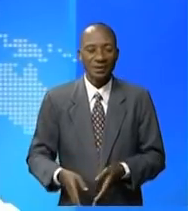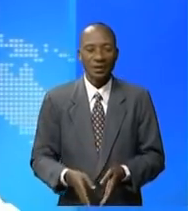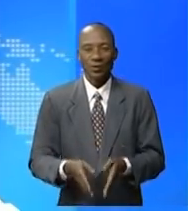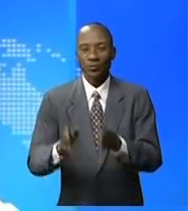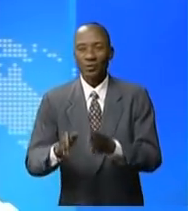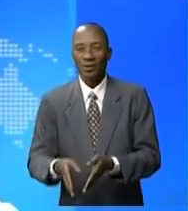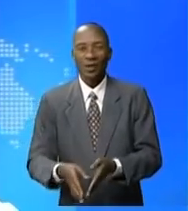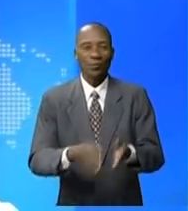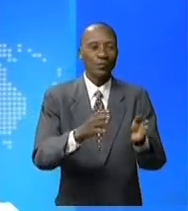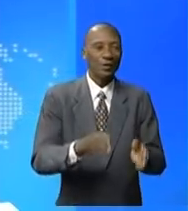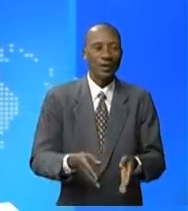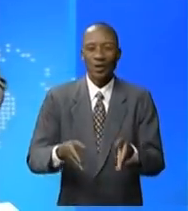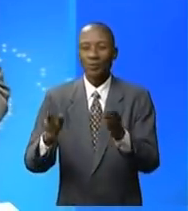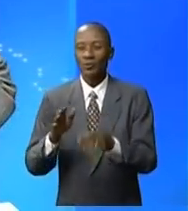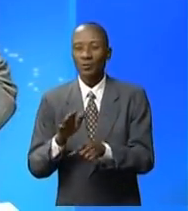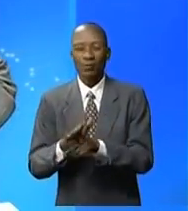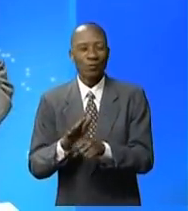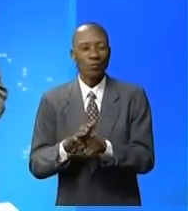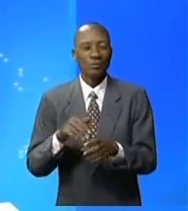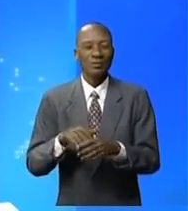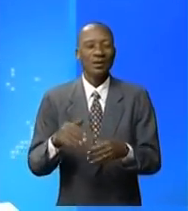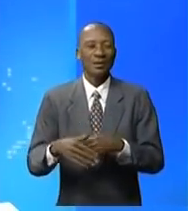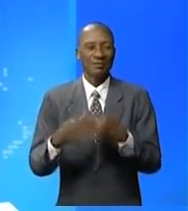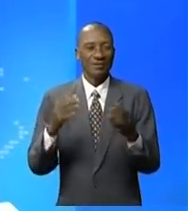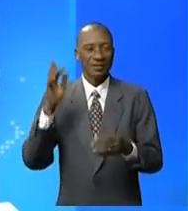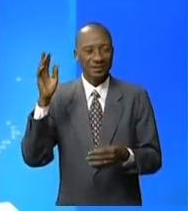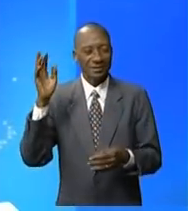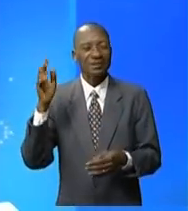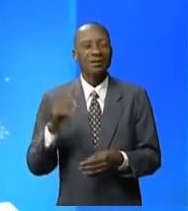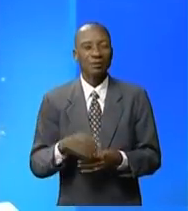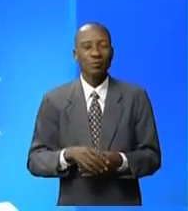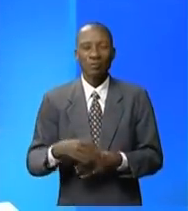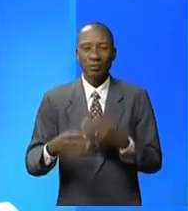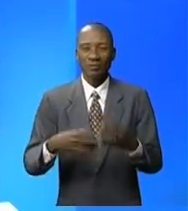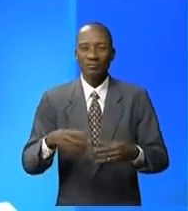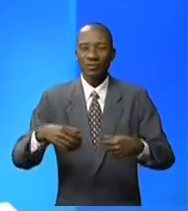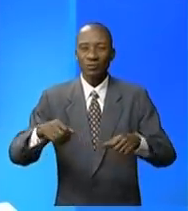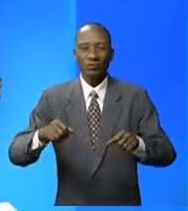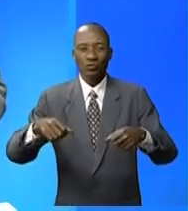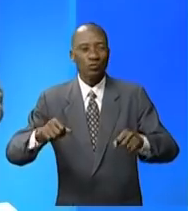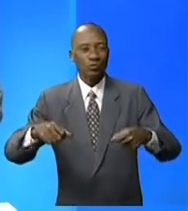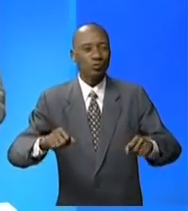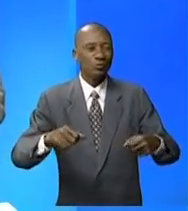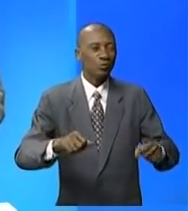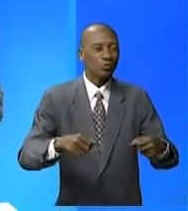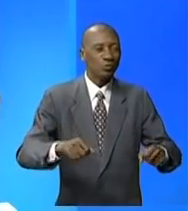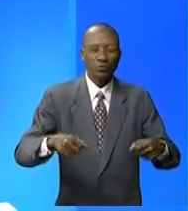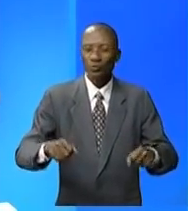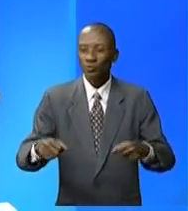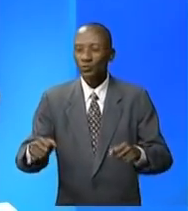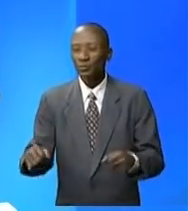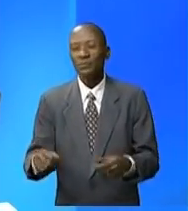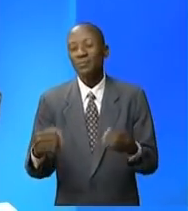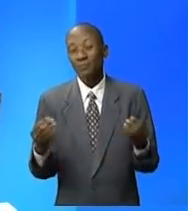vécu le week-end dernier au rythme d'une caravane motorisée dans le cadre de la campagne de sensibilisation au civisme fiscal et à